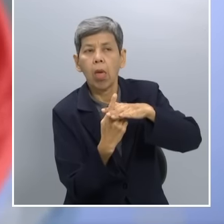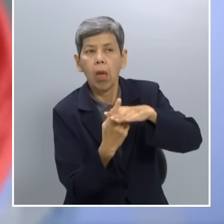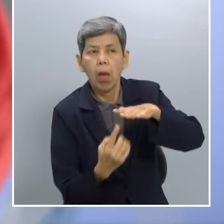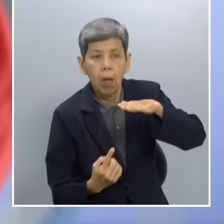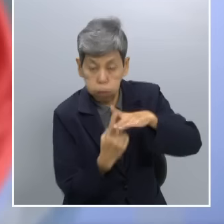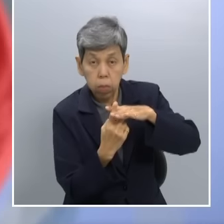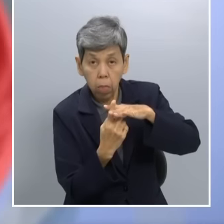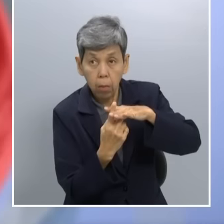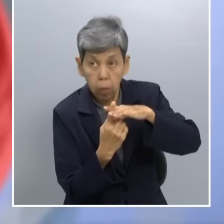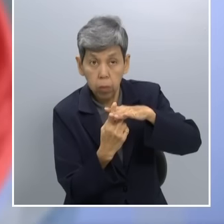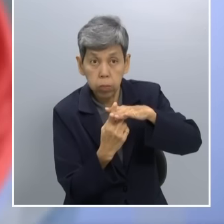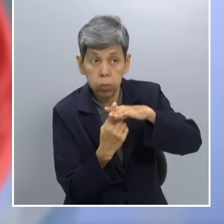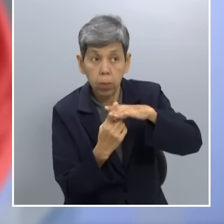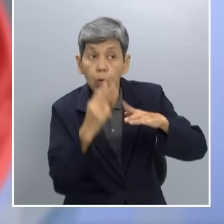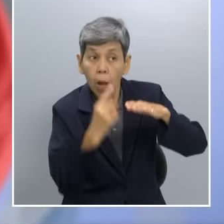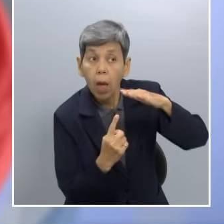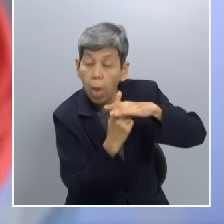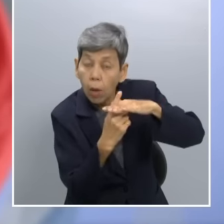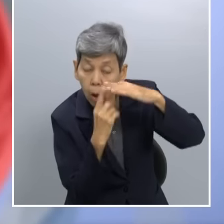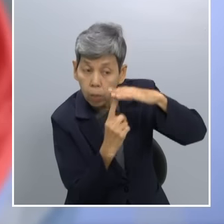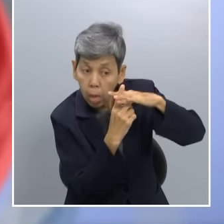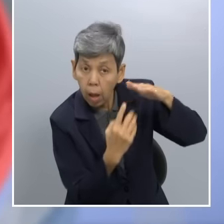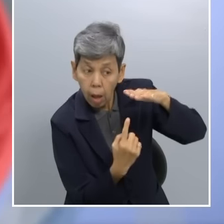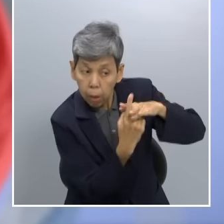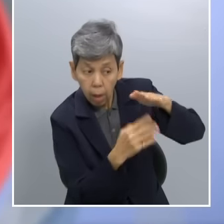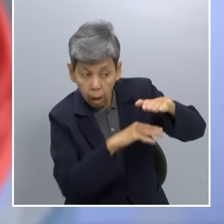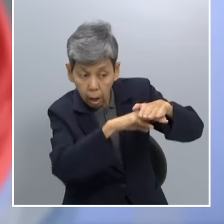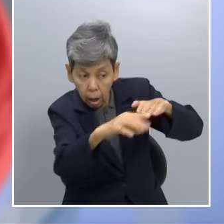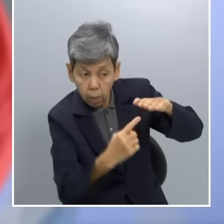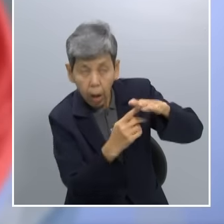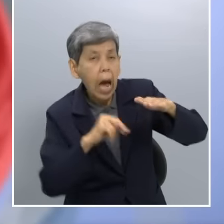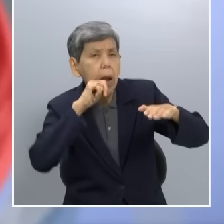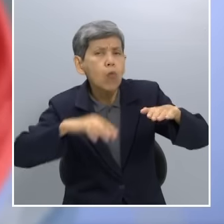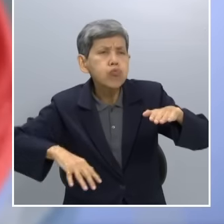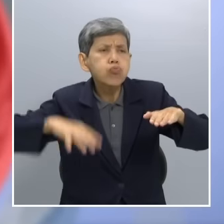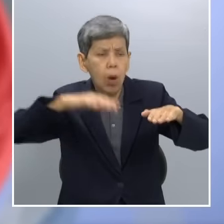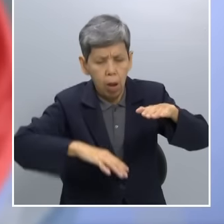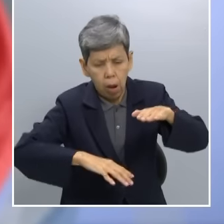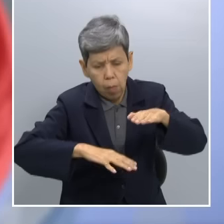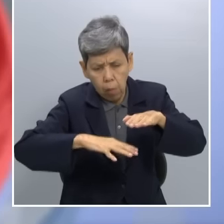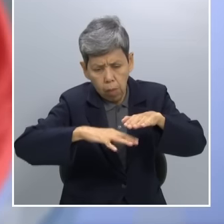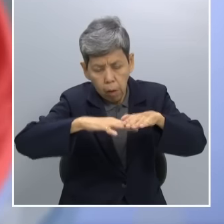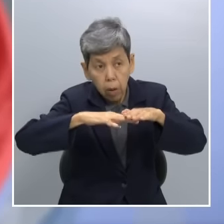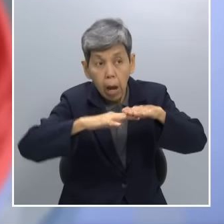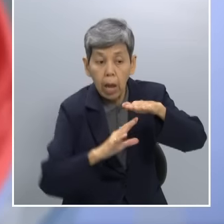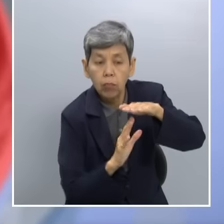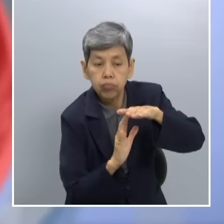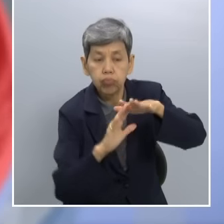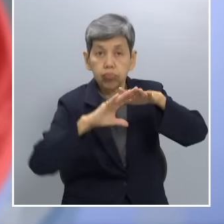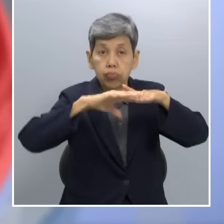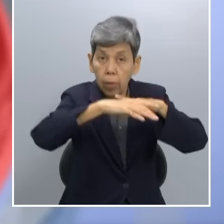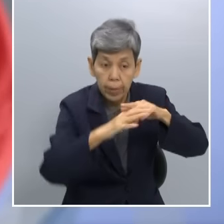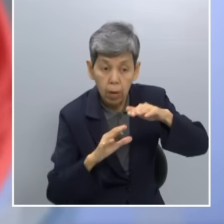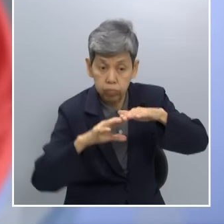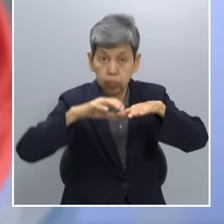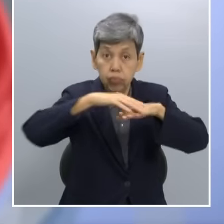มันทะลุพอทะลุเสร็จปุ๊บนี่เป็นรูแบบนี้นะฮะพอรูแบบนี้เสร็จปุ๊บแล้วน้ำมันท่วมพอน้ำท่วมเสร็จปุ๊บเนี่ยน้ำมันก็เข้าไปข้างใน